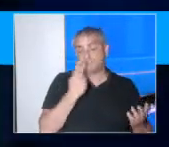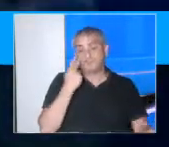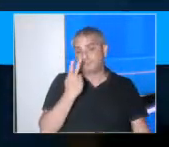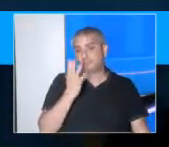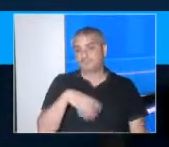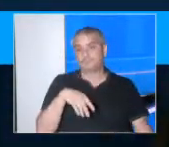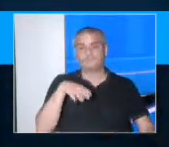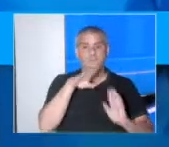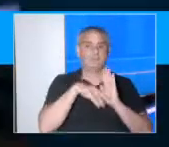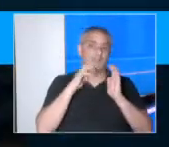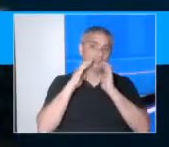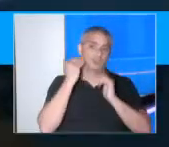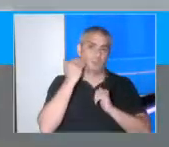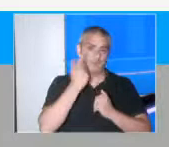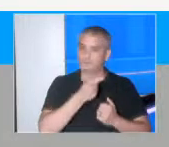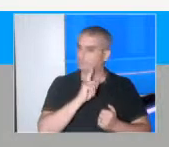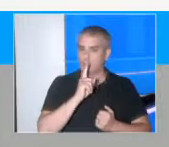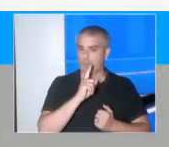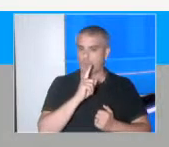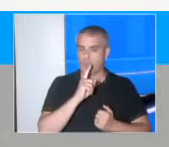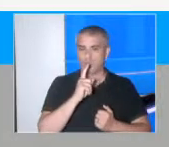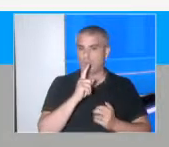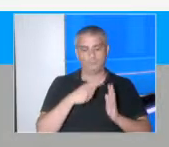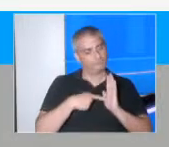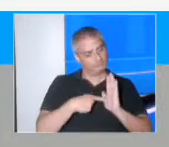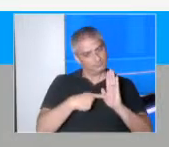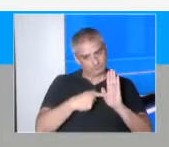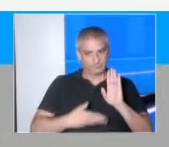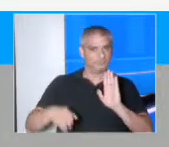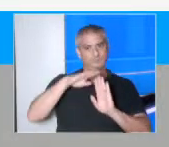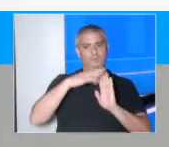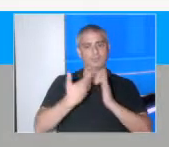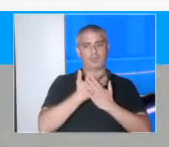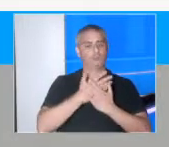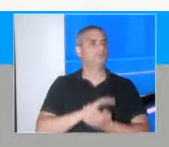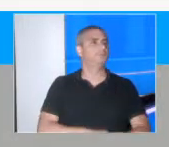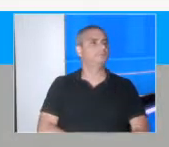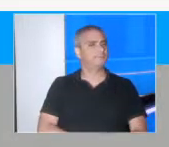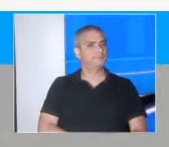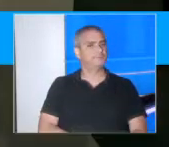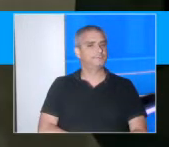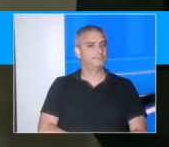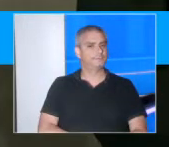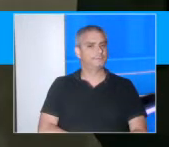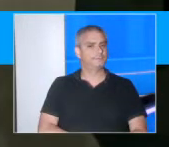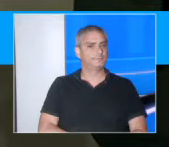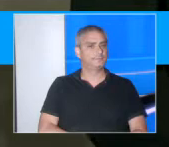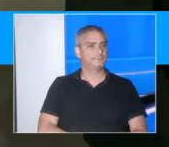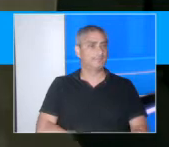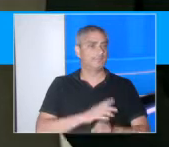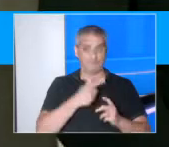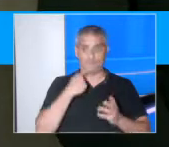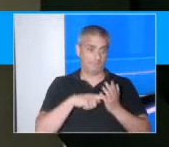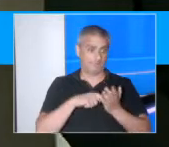גם בסדר היום של התקשורת האמריקאית, שלא תציב את הביקור של בנט בראש סדר החדשות. זהו, אז שאלה אם חוסר